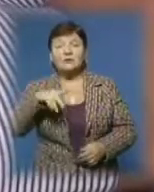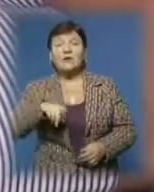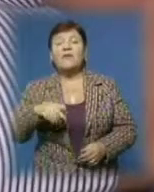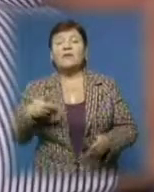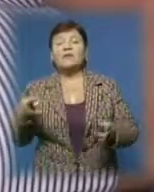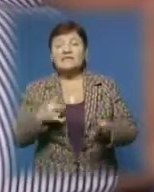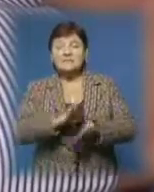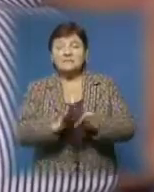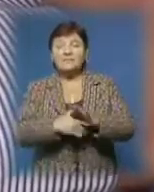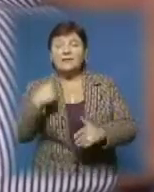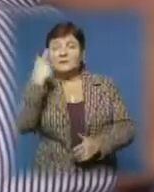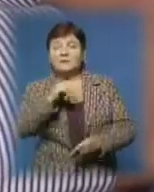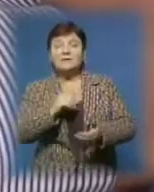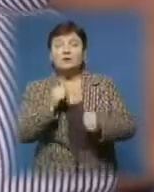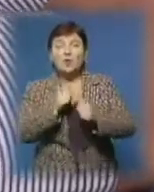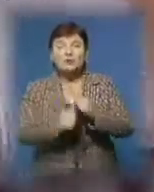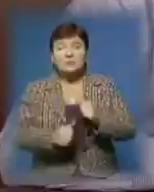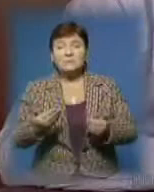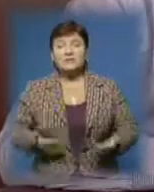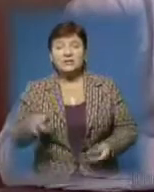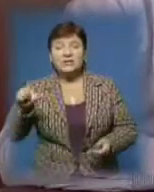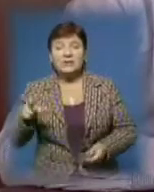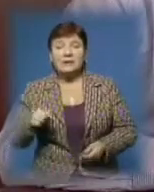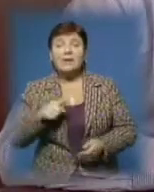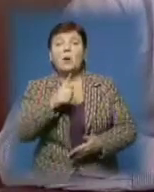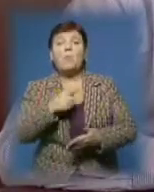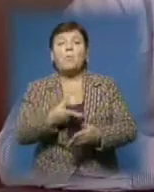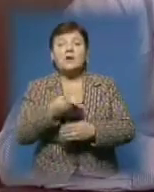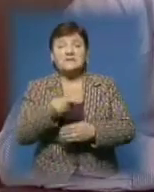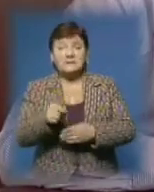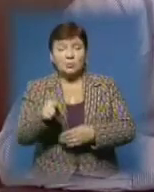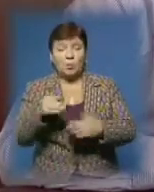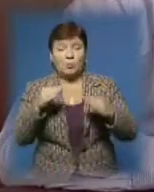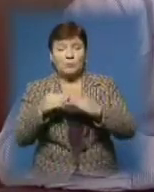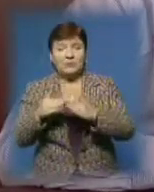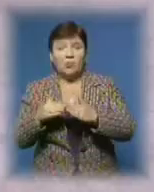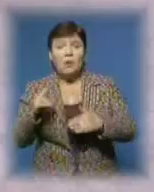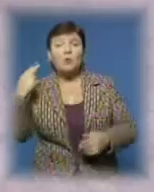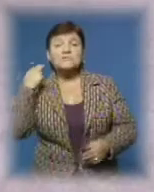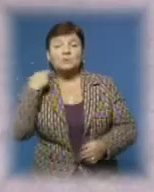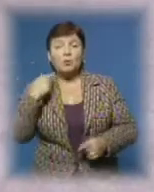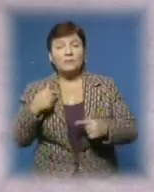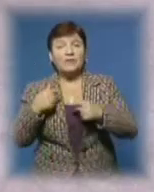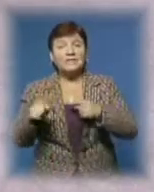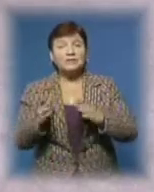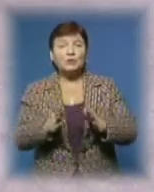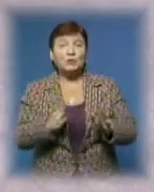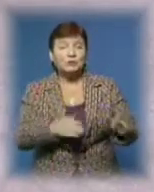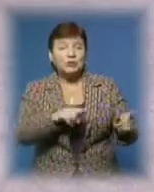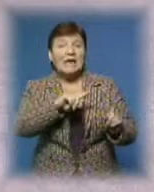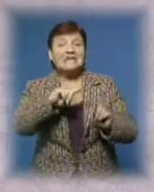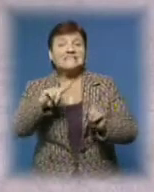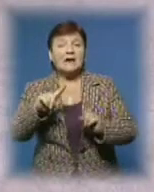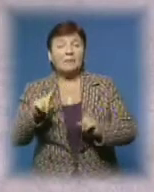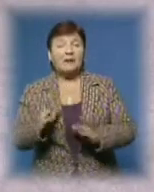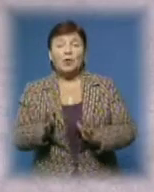укласти індивідуальні договори із кожним мешканцем та погасити хоча б борг цього будинку. Про заборгованість інших гуртожитків Закарпаття